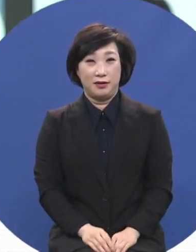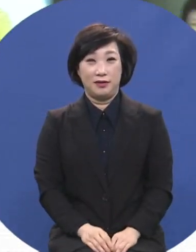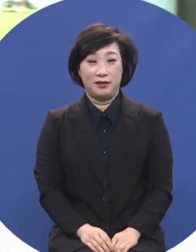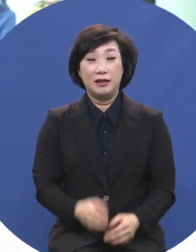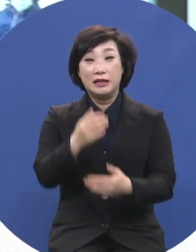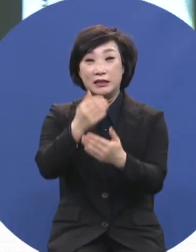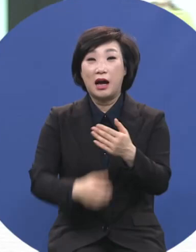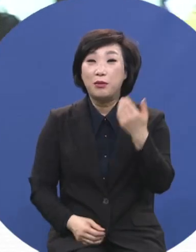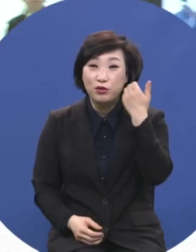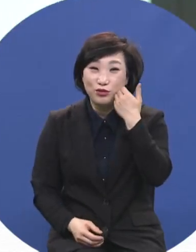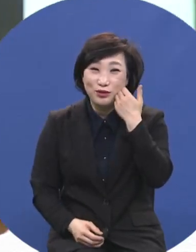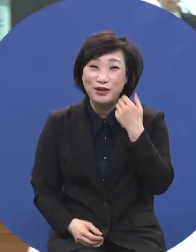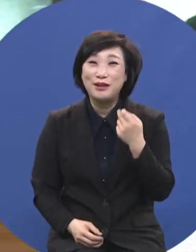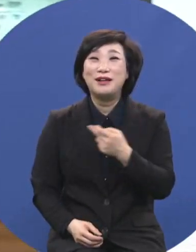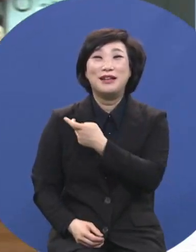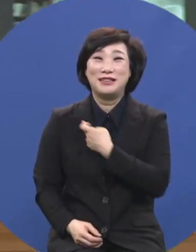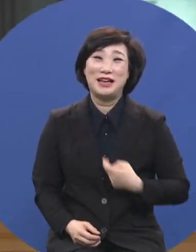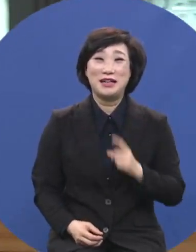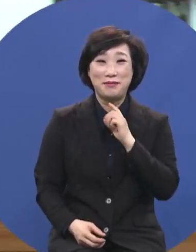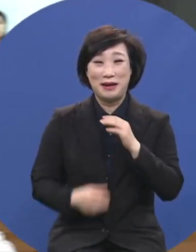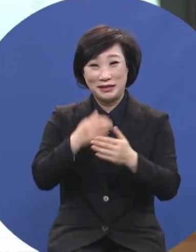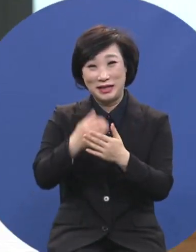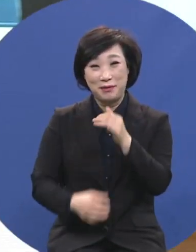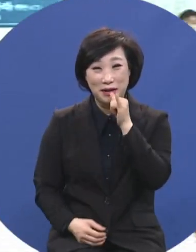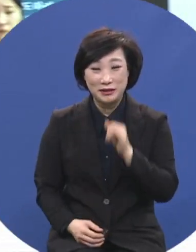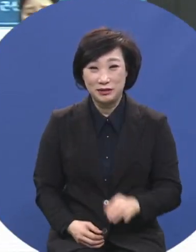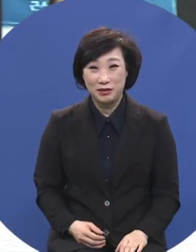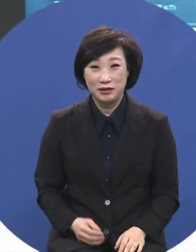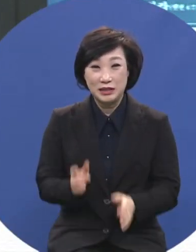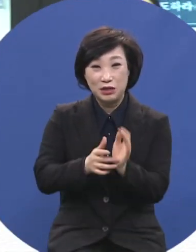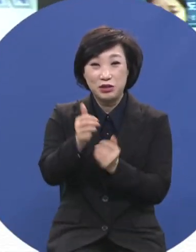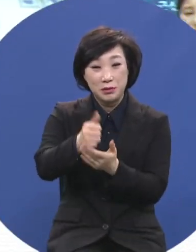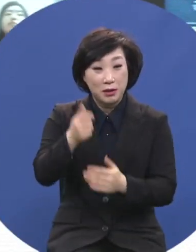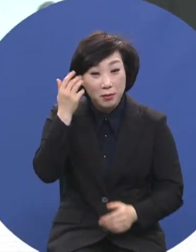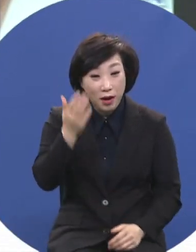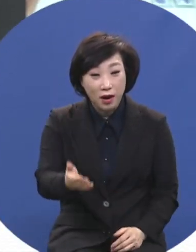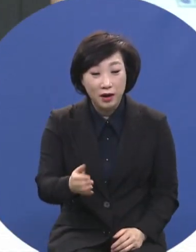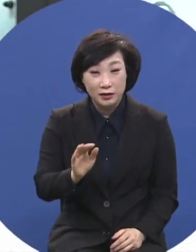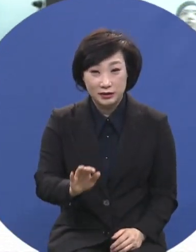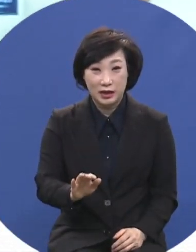남은 건 제자들만 남았어요. 제 주님께서 말씀하셔.